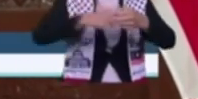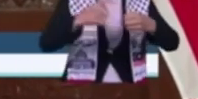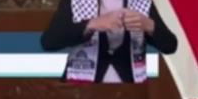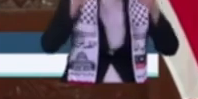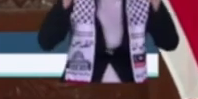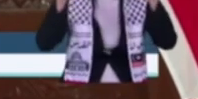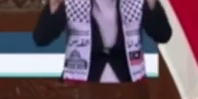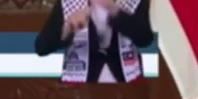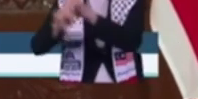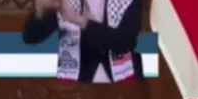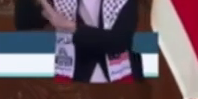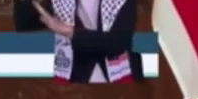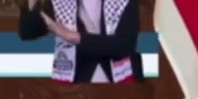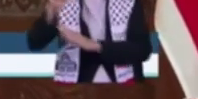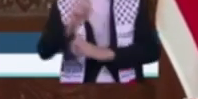tinggi,